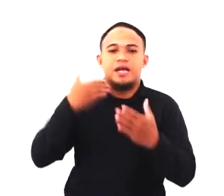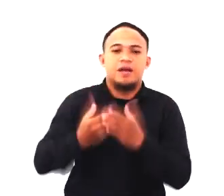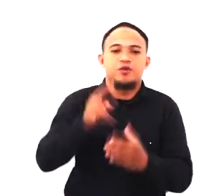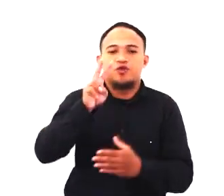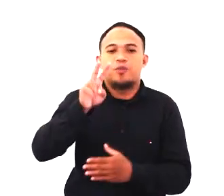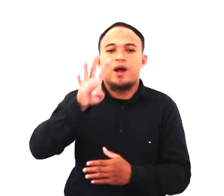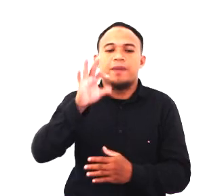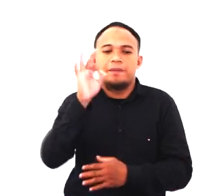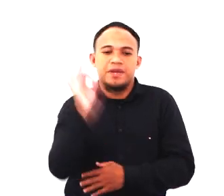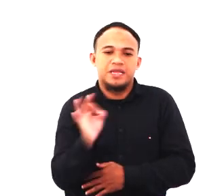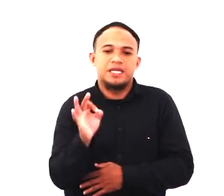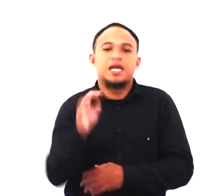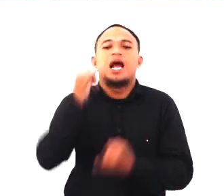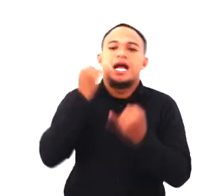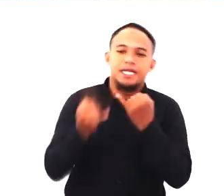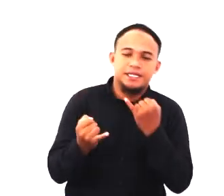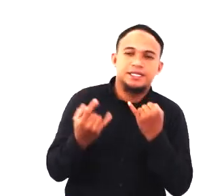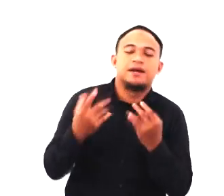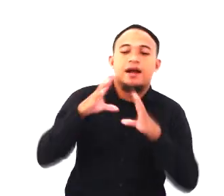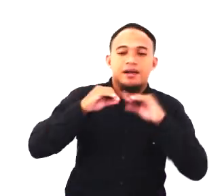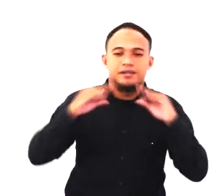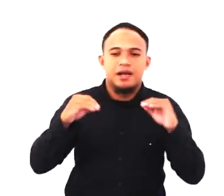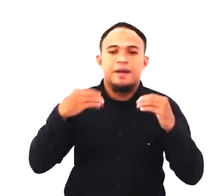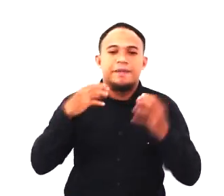sampai 27%.